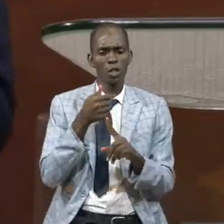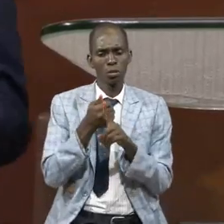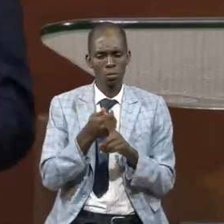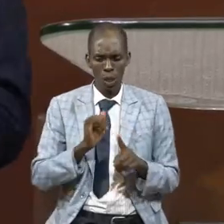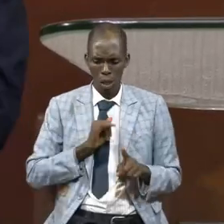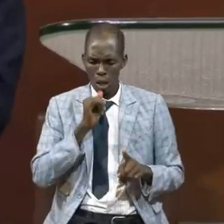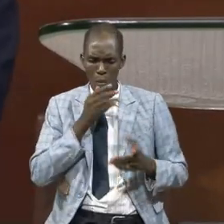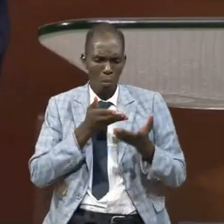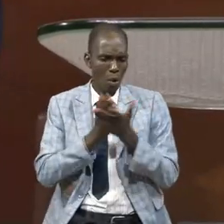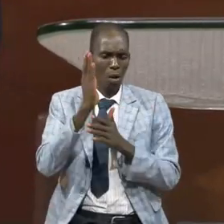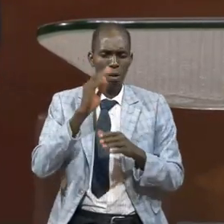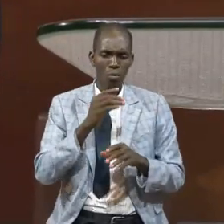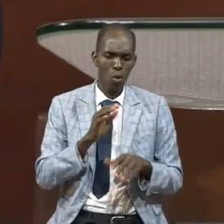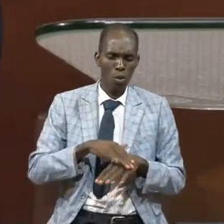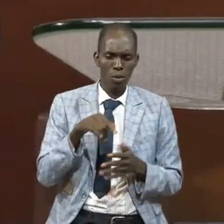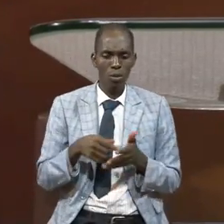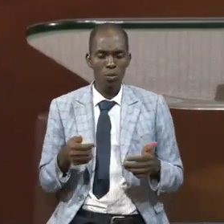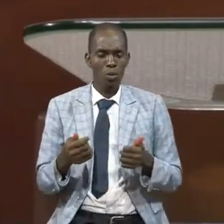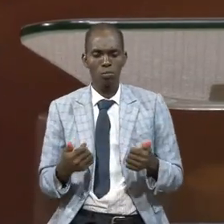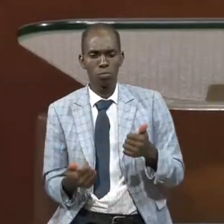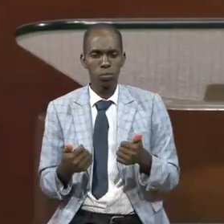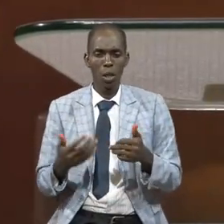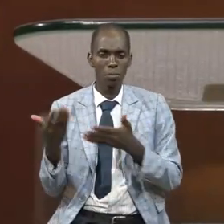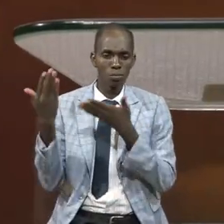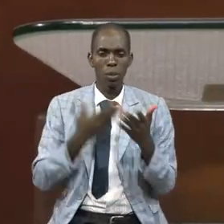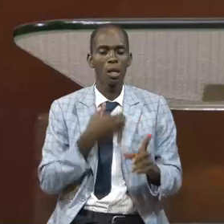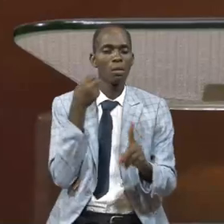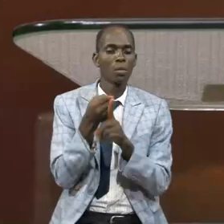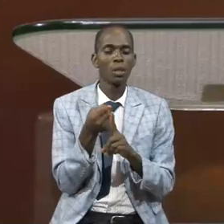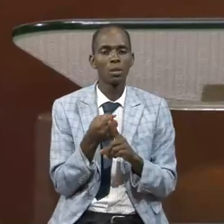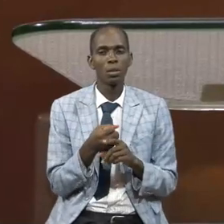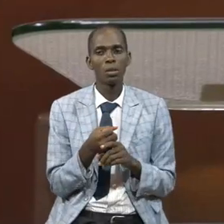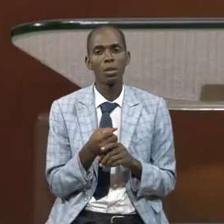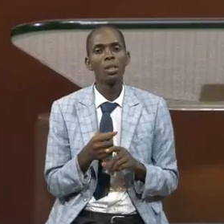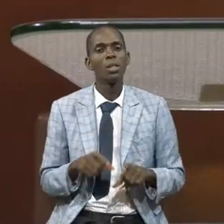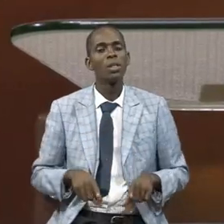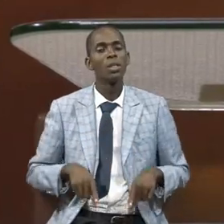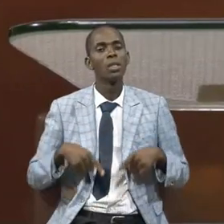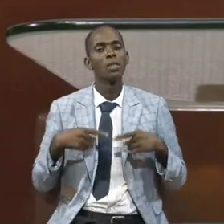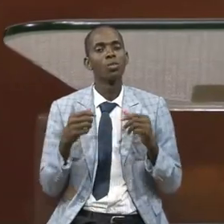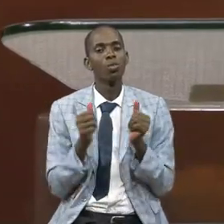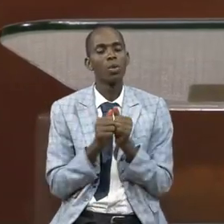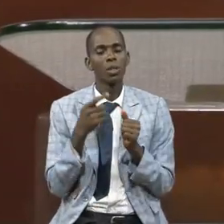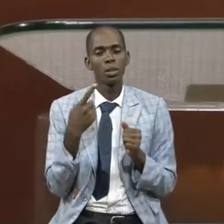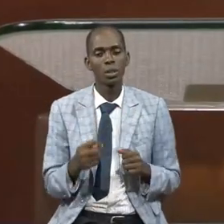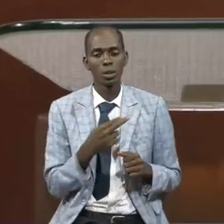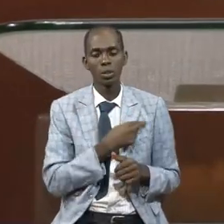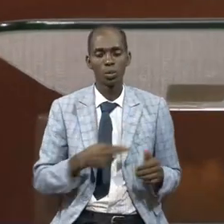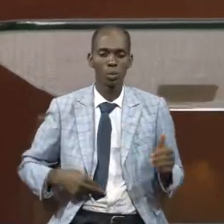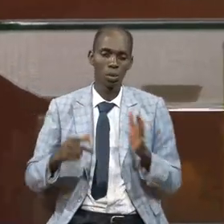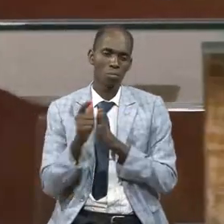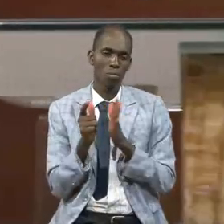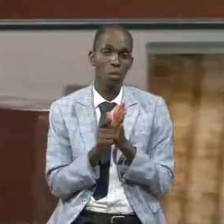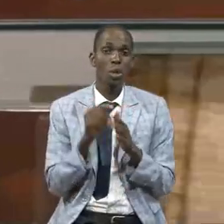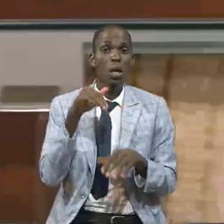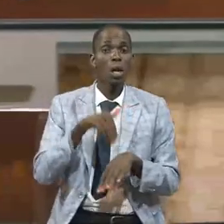de conduire n'importe comment. Finalement, vous allez occasionner un accident. Vivez selon la loi royale. Là